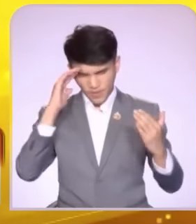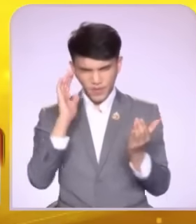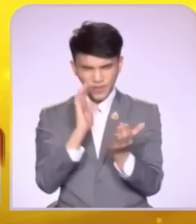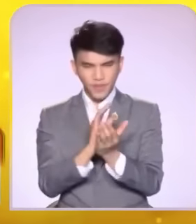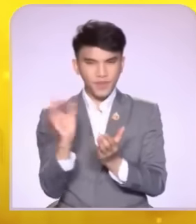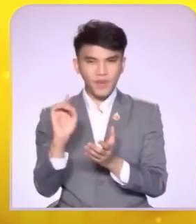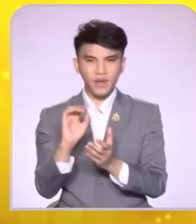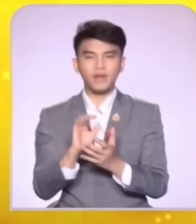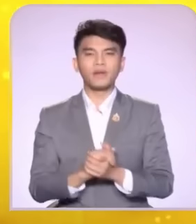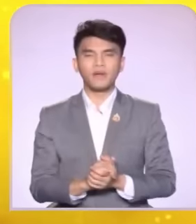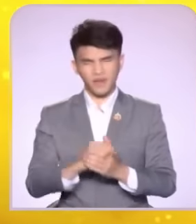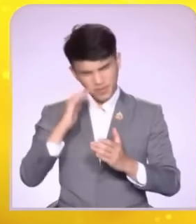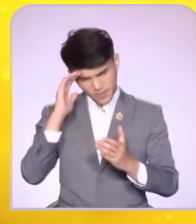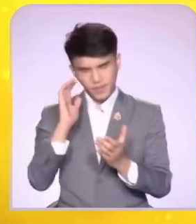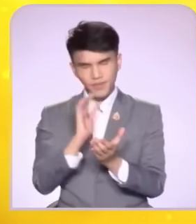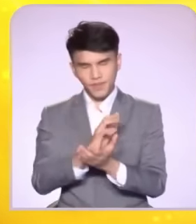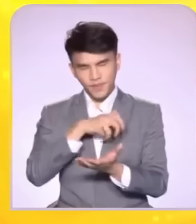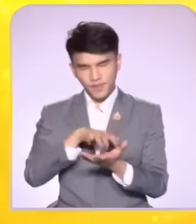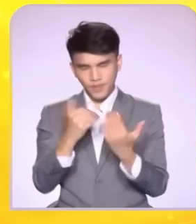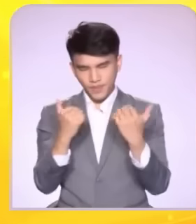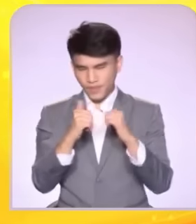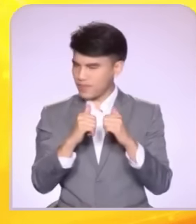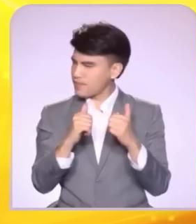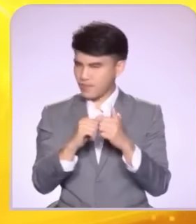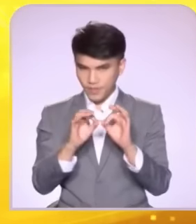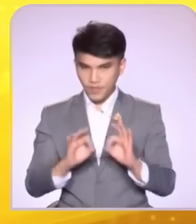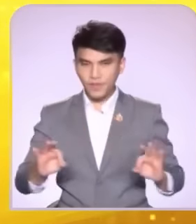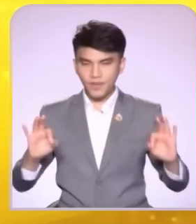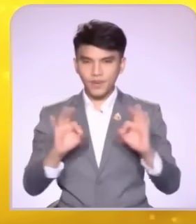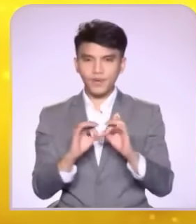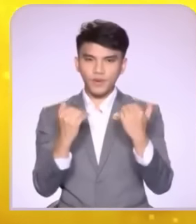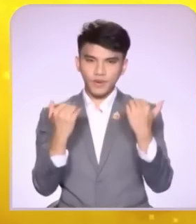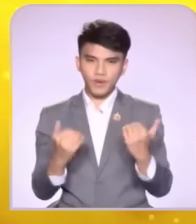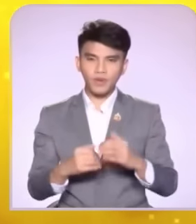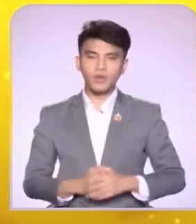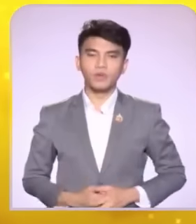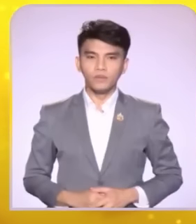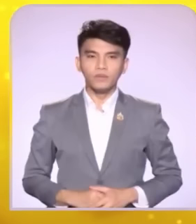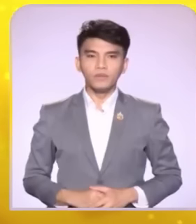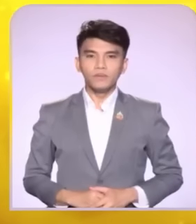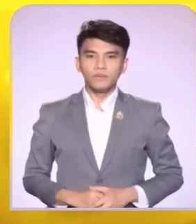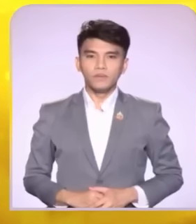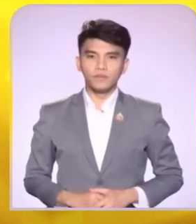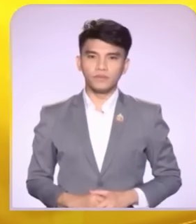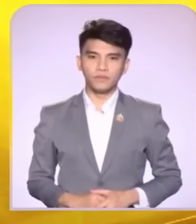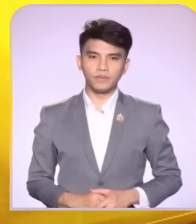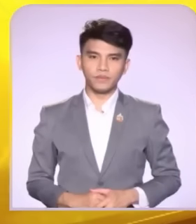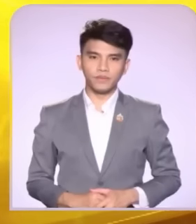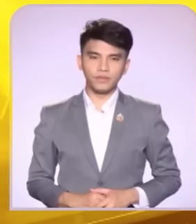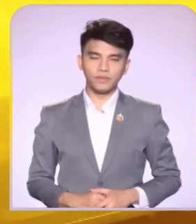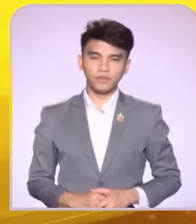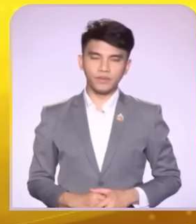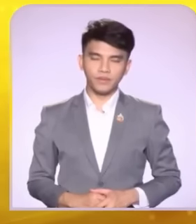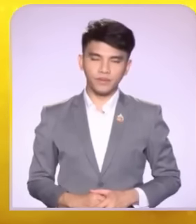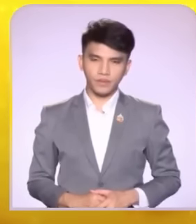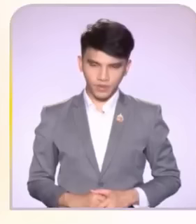จเนี่ย เพิ่มเติมใช่ไหม ตำรวจบอกว่าย ังไง งานใหญ่งานช้างแน่นอน งานใหญ่ใช่ไหม ท่านบอกว่าใช้คำนี้ก็ได้นะคะทางด้านพลตำรวจตรีอรรถ